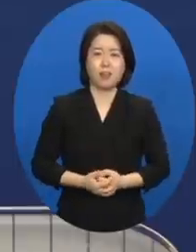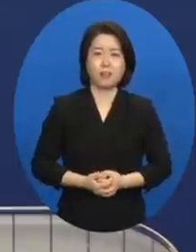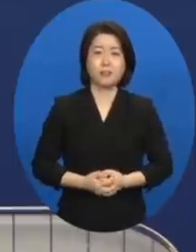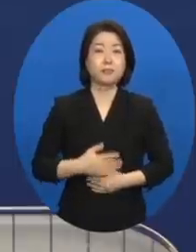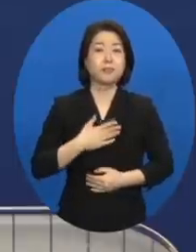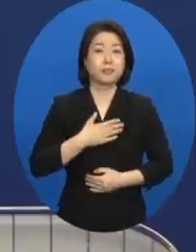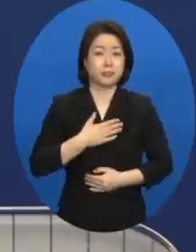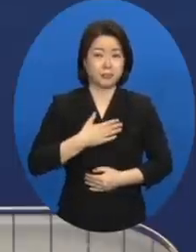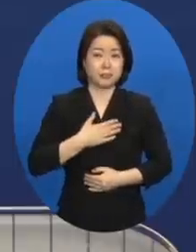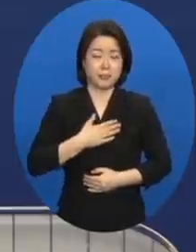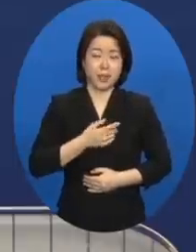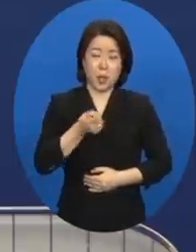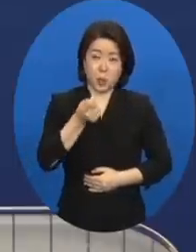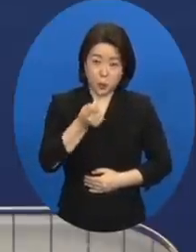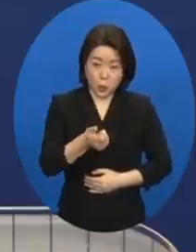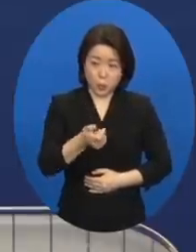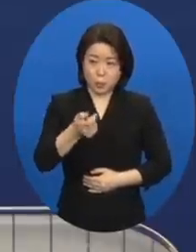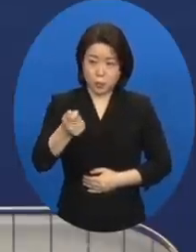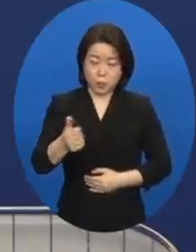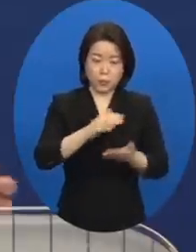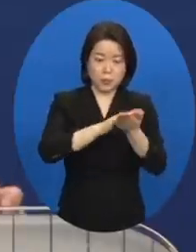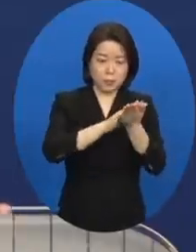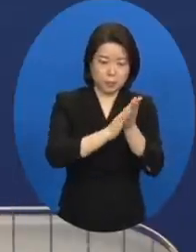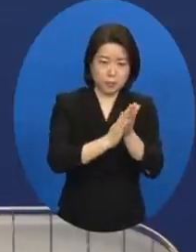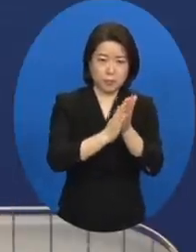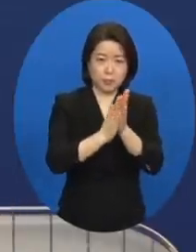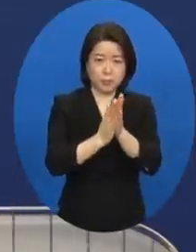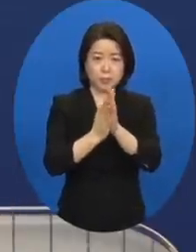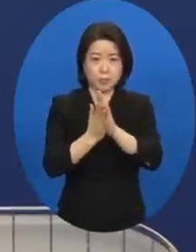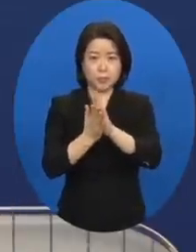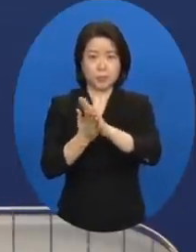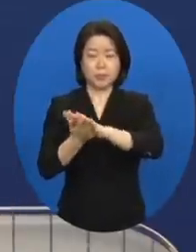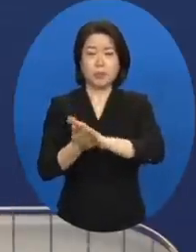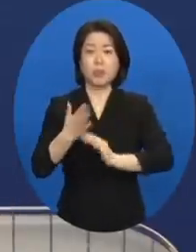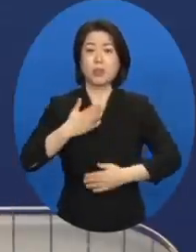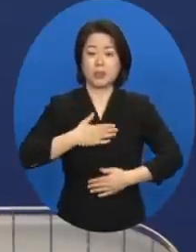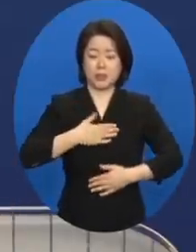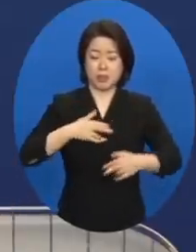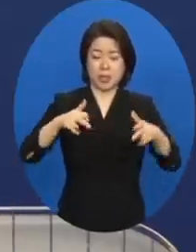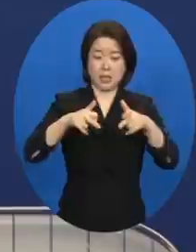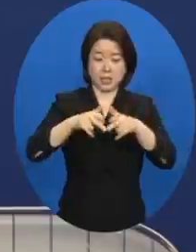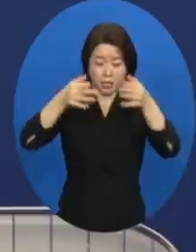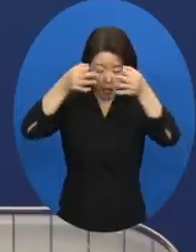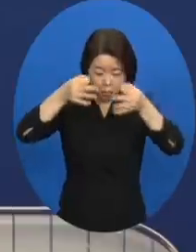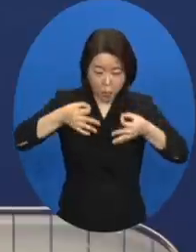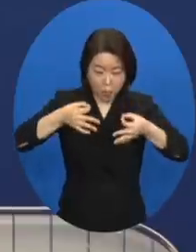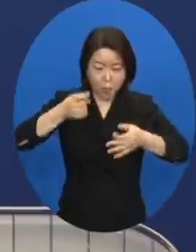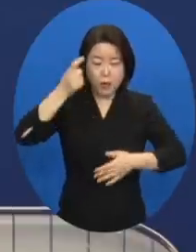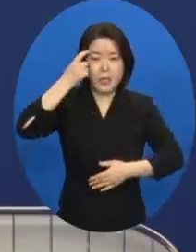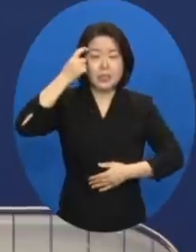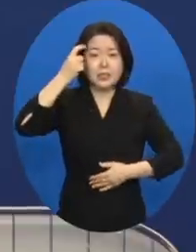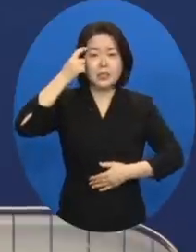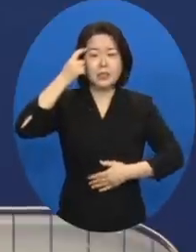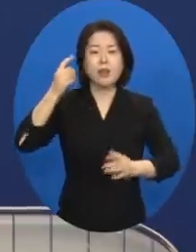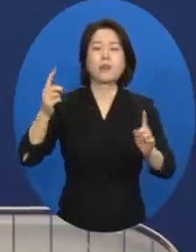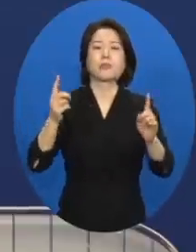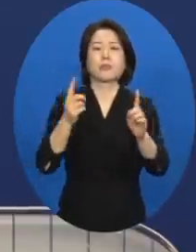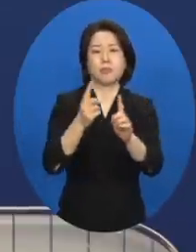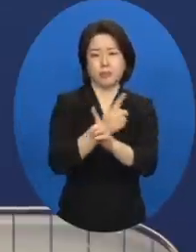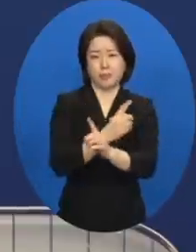제가 조금씩 제 장애에 대한 시각이 바뀌어가더라고.